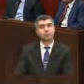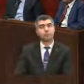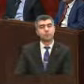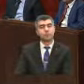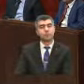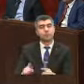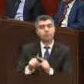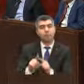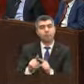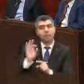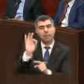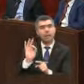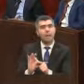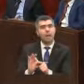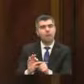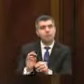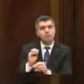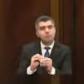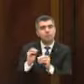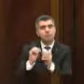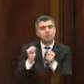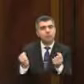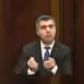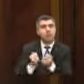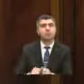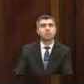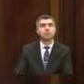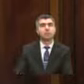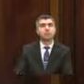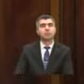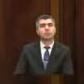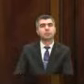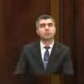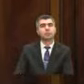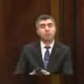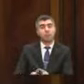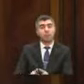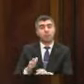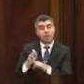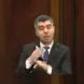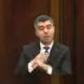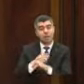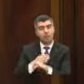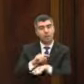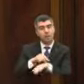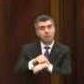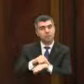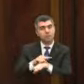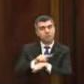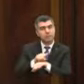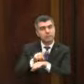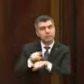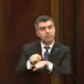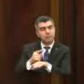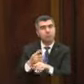هذه نسبه النمو اللي هذه المده اللي هضرناها ديال الزمان ما يمكنش بنفس